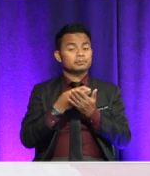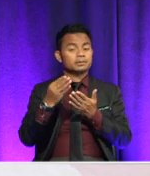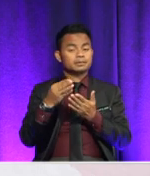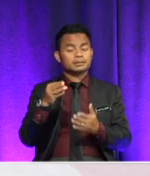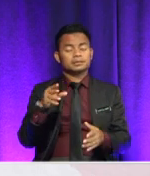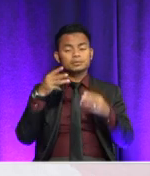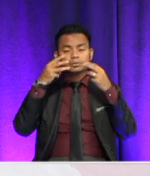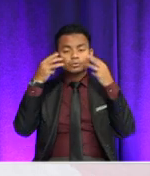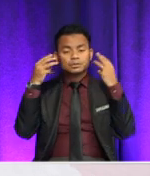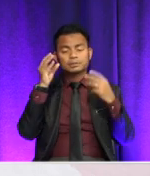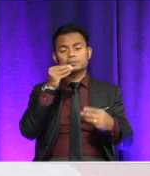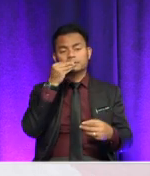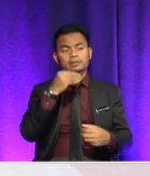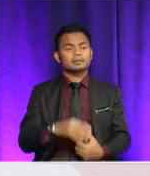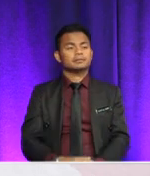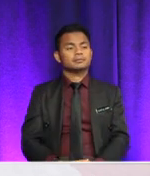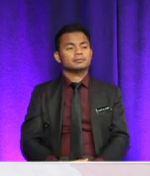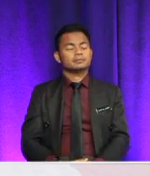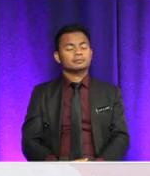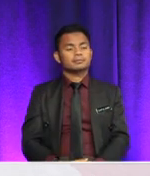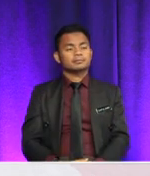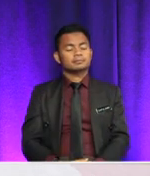yang baik hati